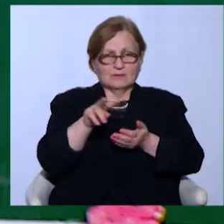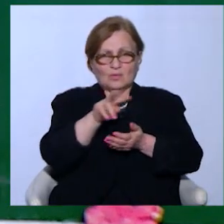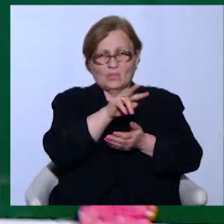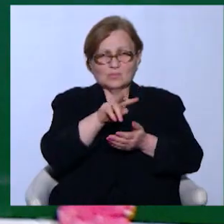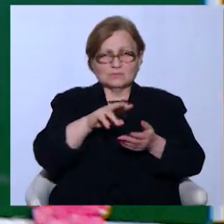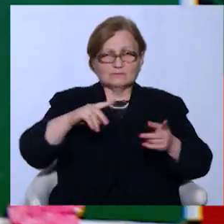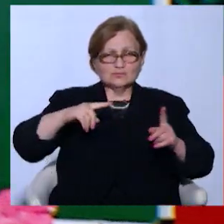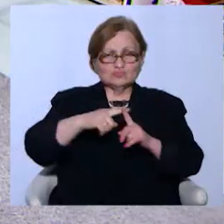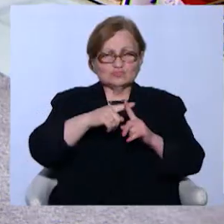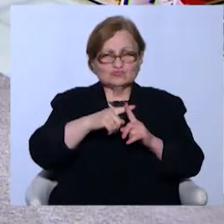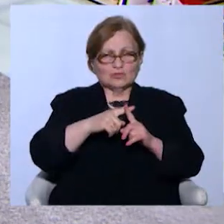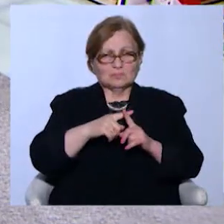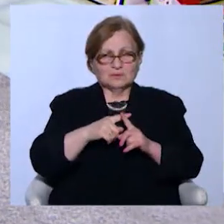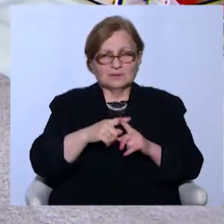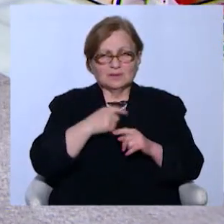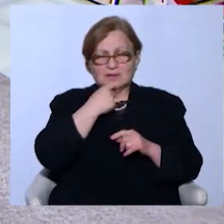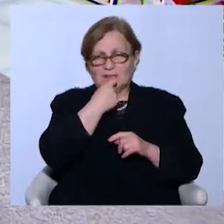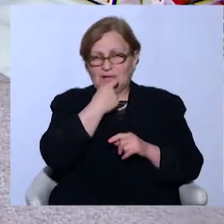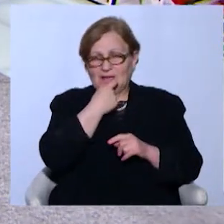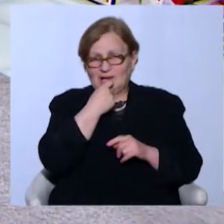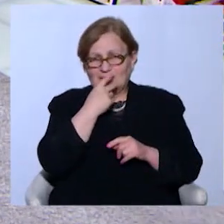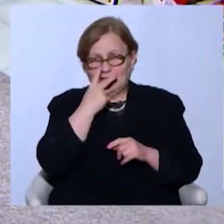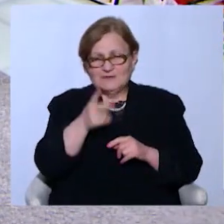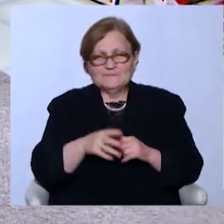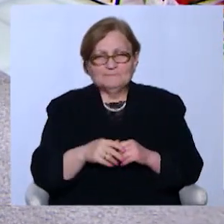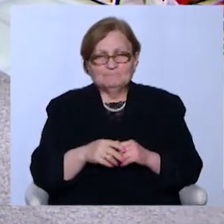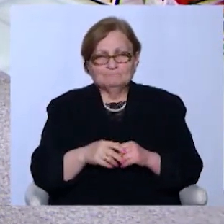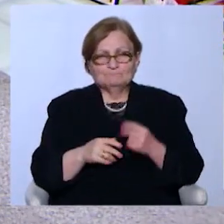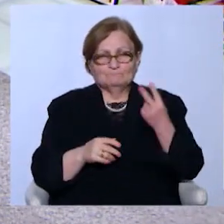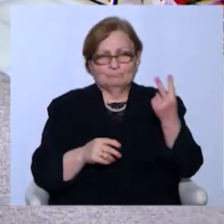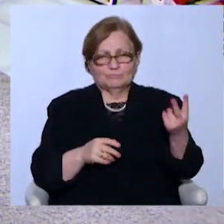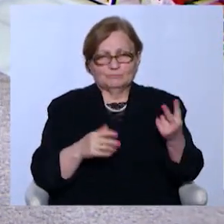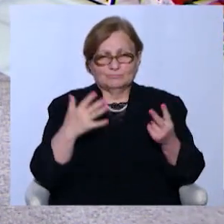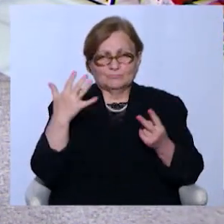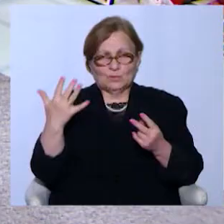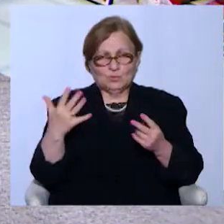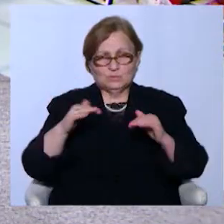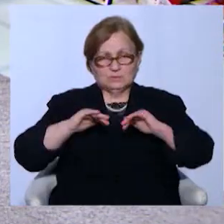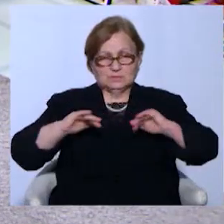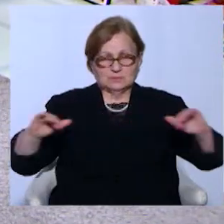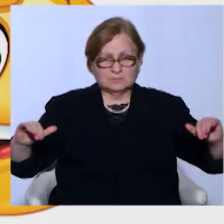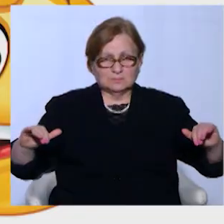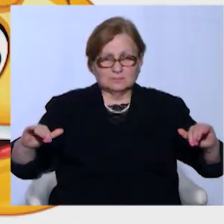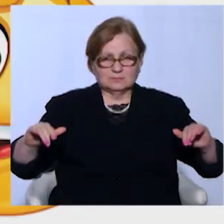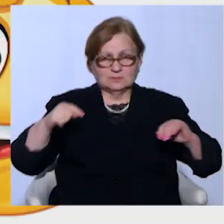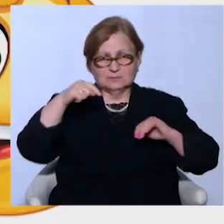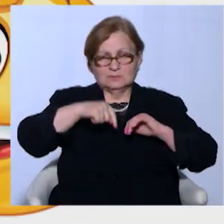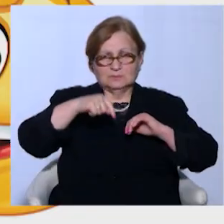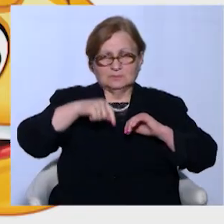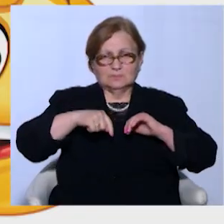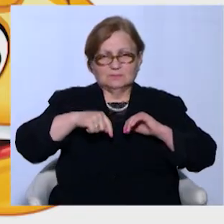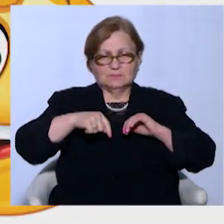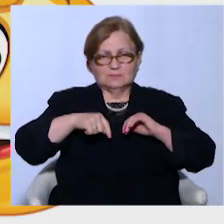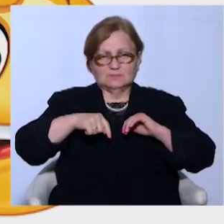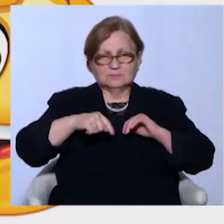ჯამი. ნახოთ შემდეგი სლაიდი. აი ასე. ესე იგი, 2 და 5 გავწიეთ აქეთ იქით და შუაში